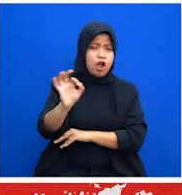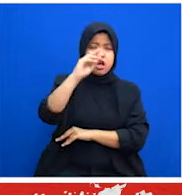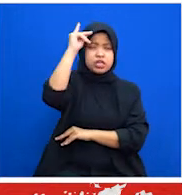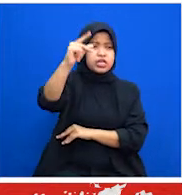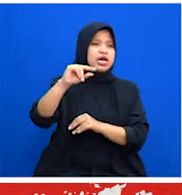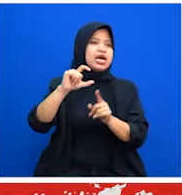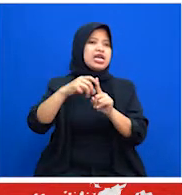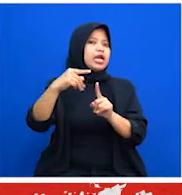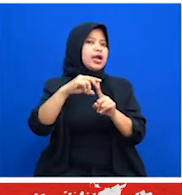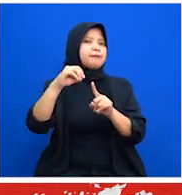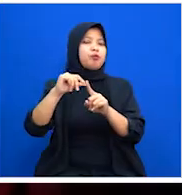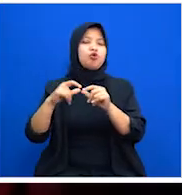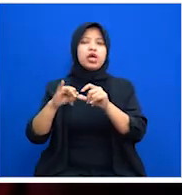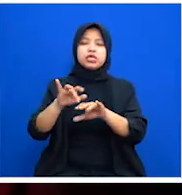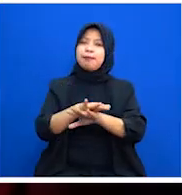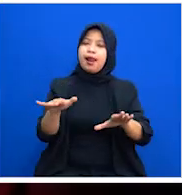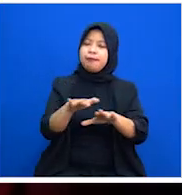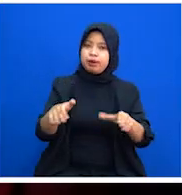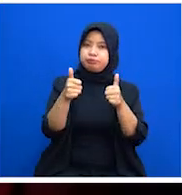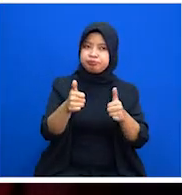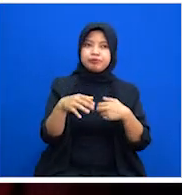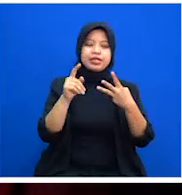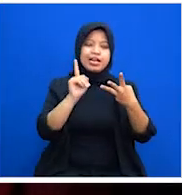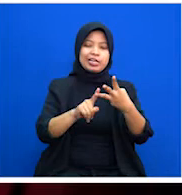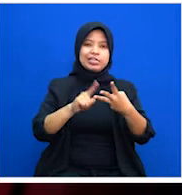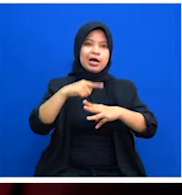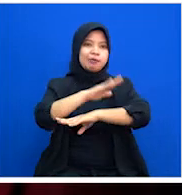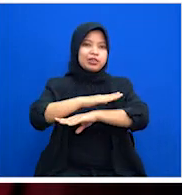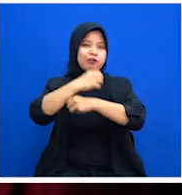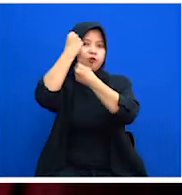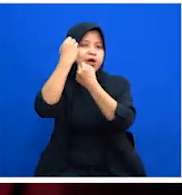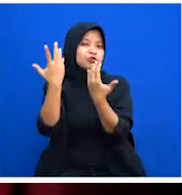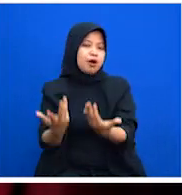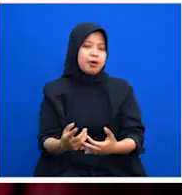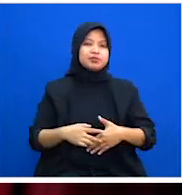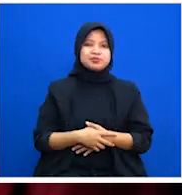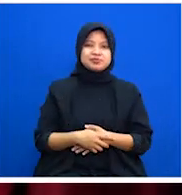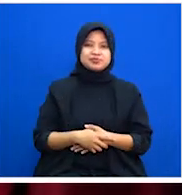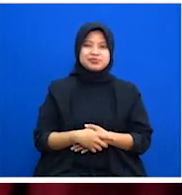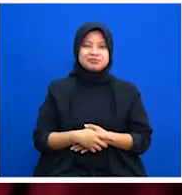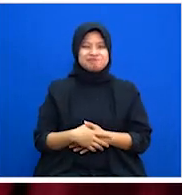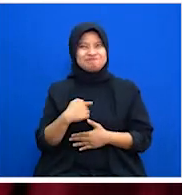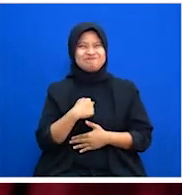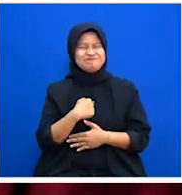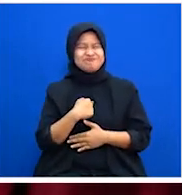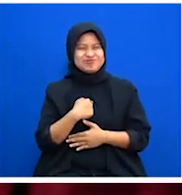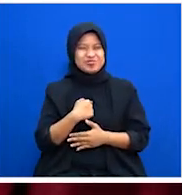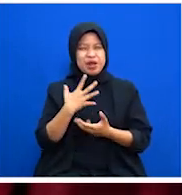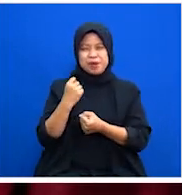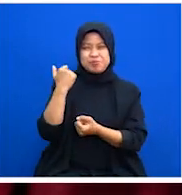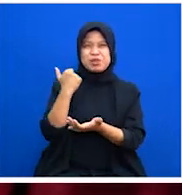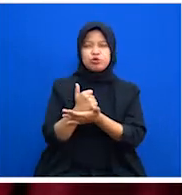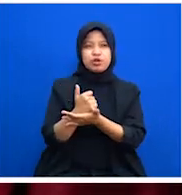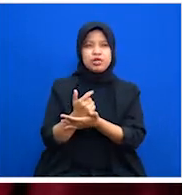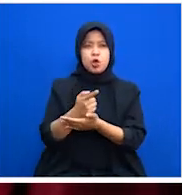rencana depopulasi aman-aman aja kita lanjut ke berita yang ketiga nih berita yang ketinggiannya Sebenarnya gua juga ngarep demi Kayaknya